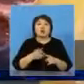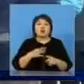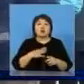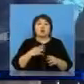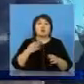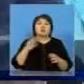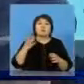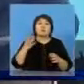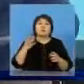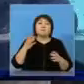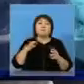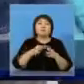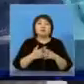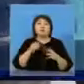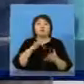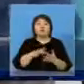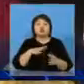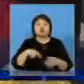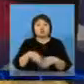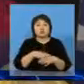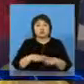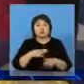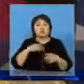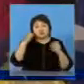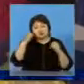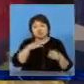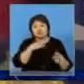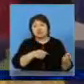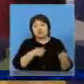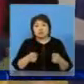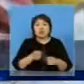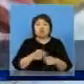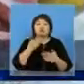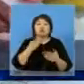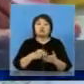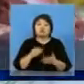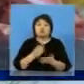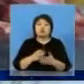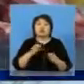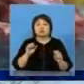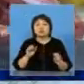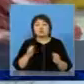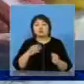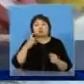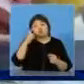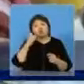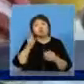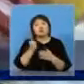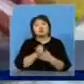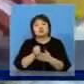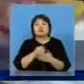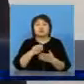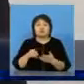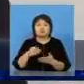қара өсіреді. Аудан орталығында өткен жәрменкеге сиыр етін әкелген, сұраныс жоғары. Қыстың қамын ойлаған тұрғындар лезде